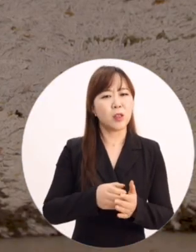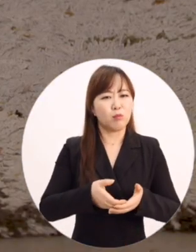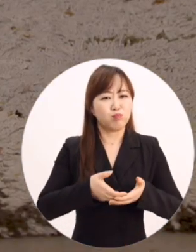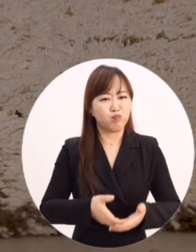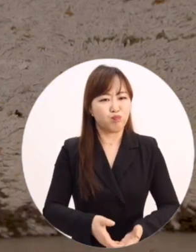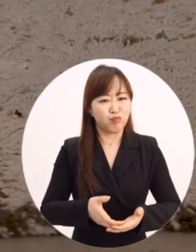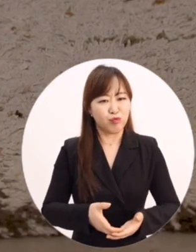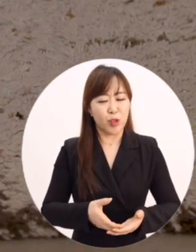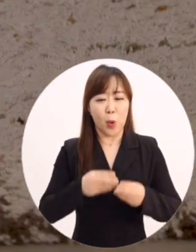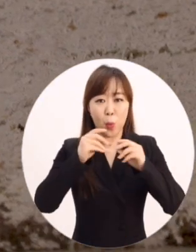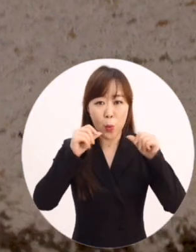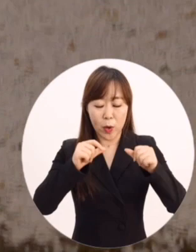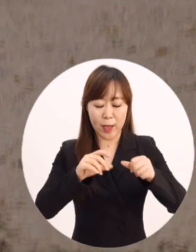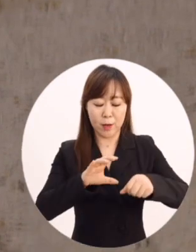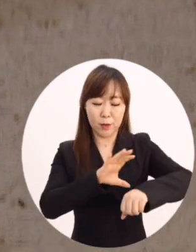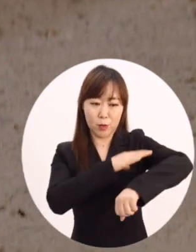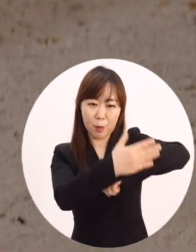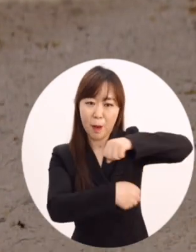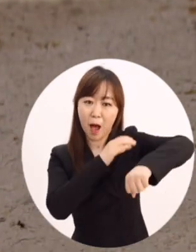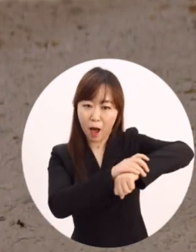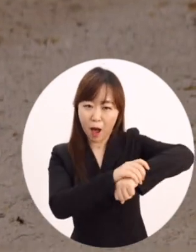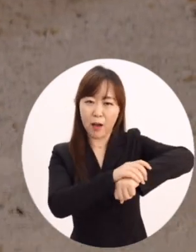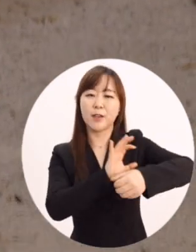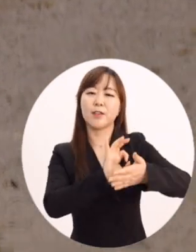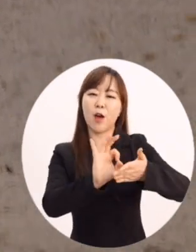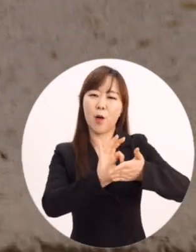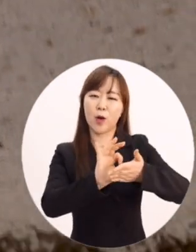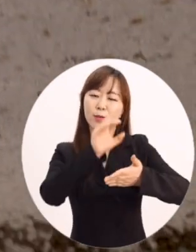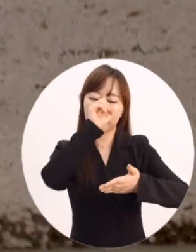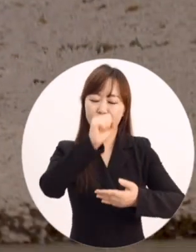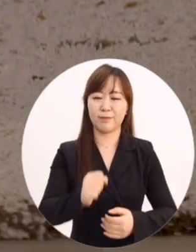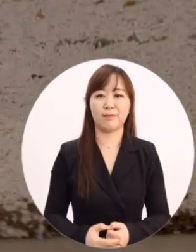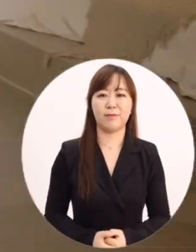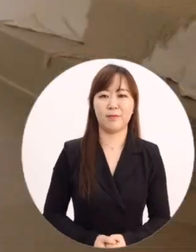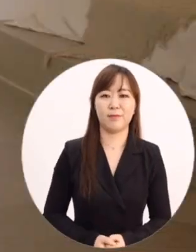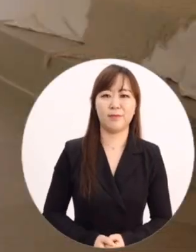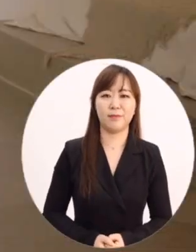적당한 무게의 모래주머니를 이용해도 좋습니다.